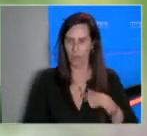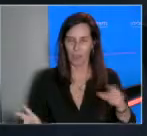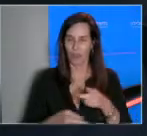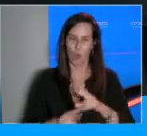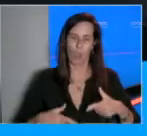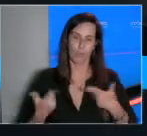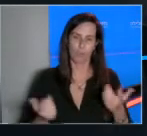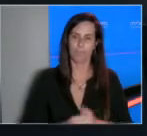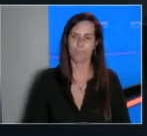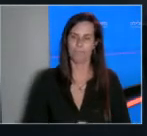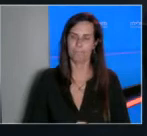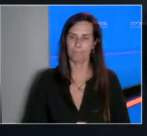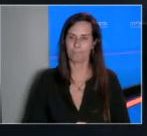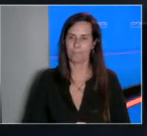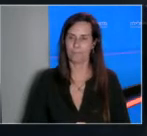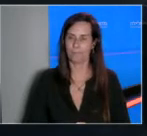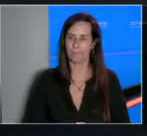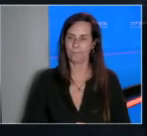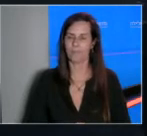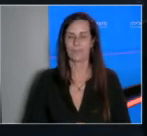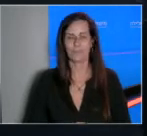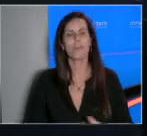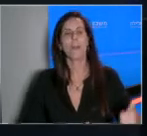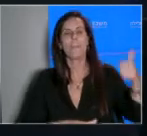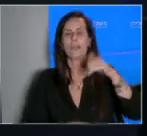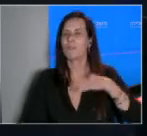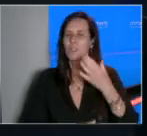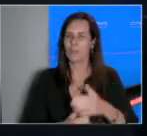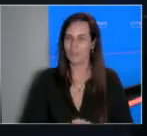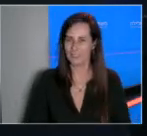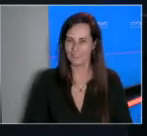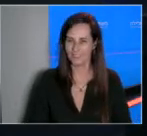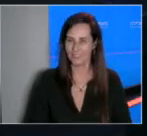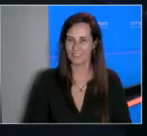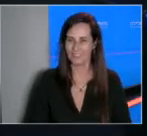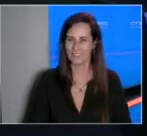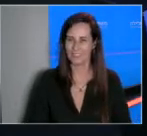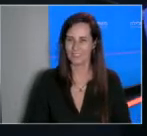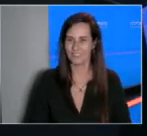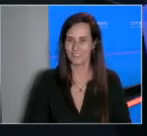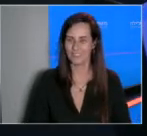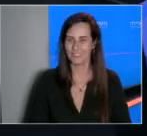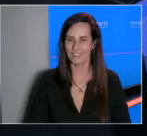חי. עלינו ריה כספי, מנכלית קואופרטיב הניקיון. מה שלומך?